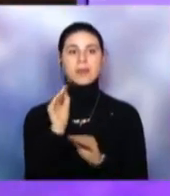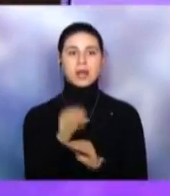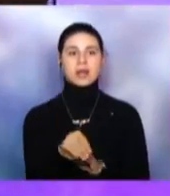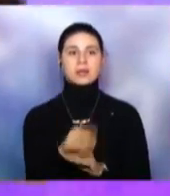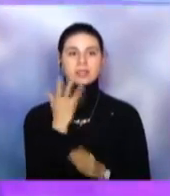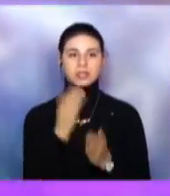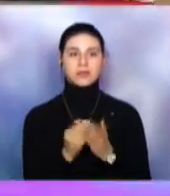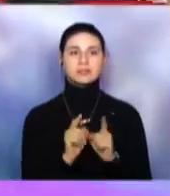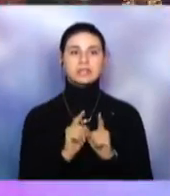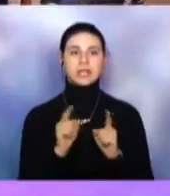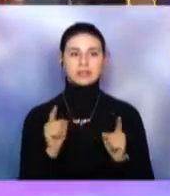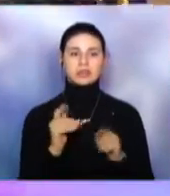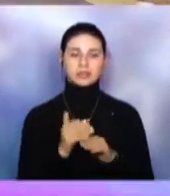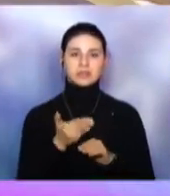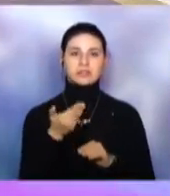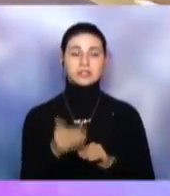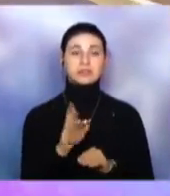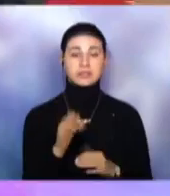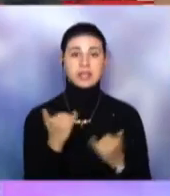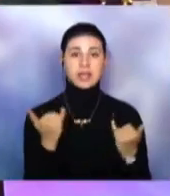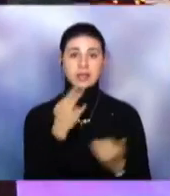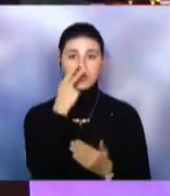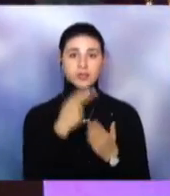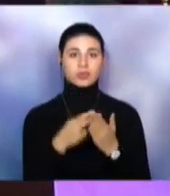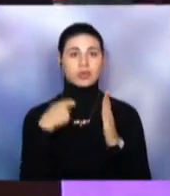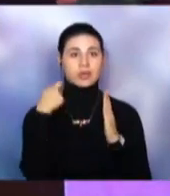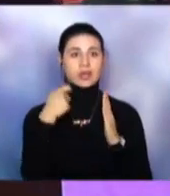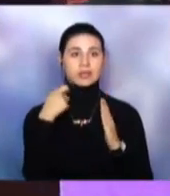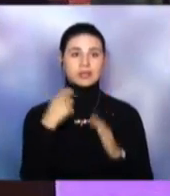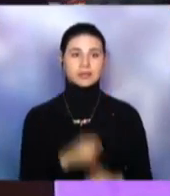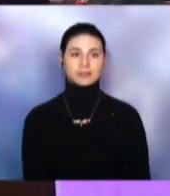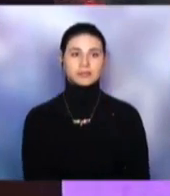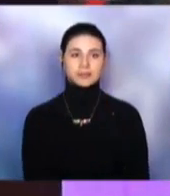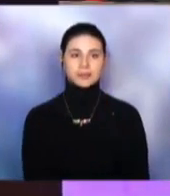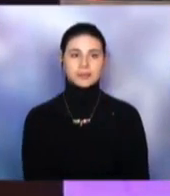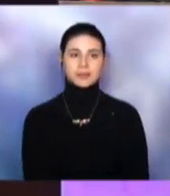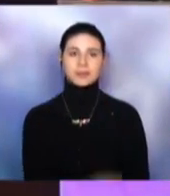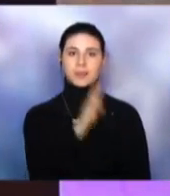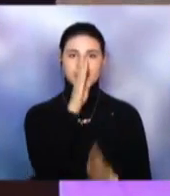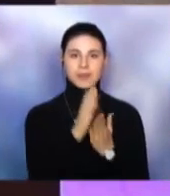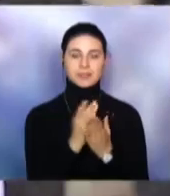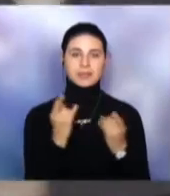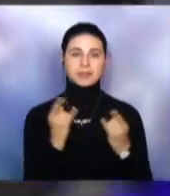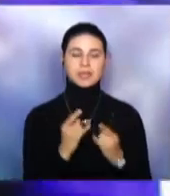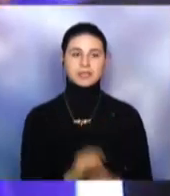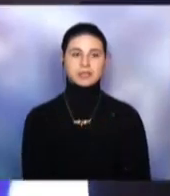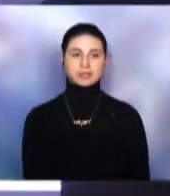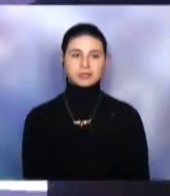შეტანილი განსაკუთრებული წვლილისთვის და მაყურებელი ახლა სწორედ ამ კადრებს ხედავს პირდაპირ ეთერში.